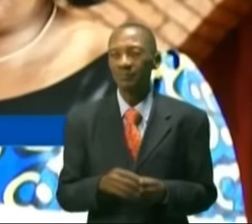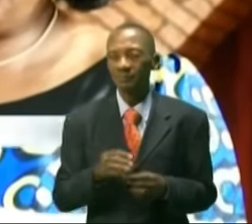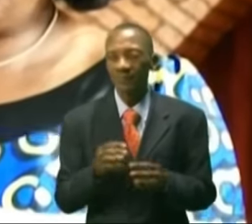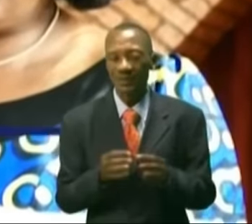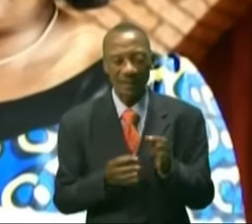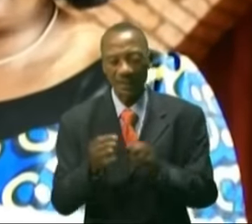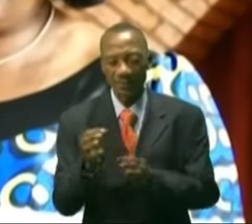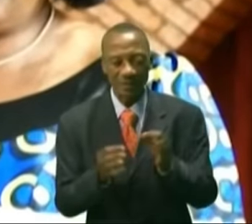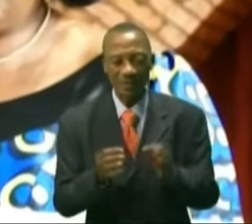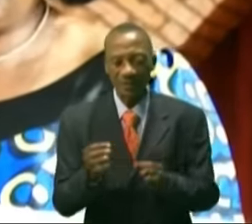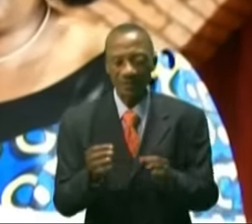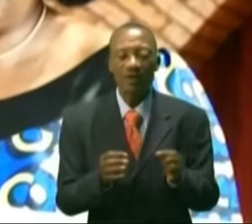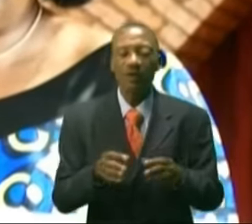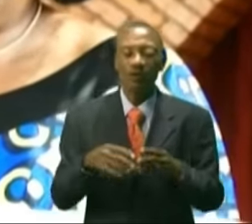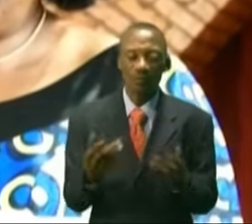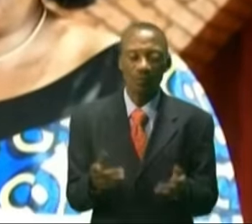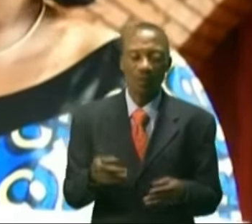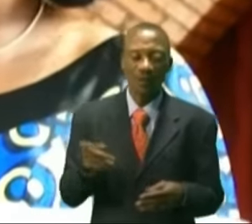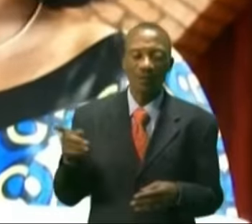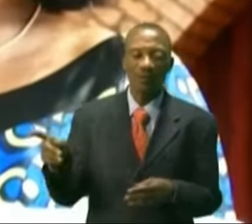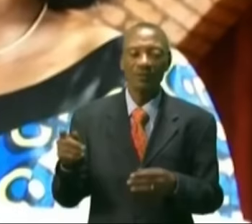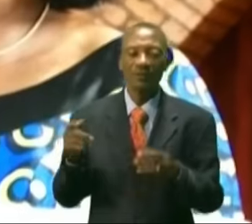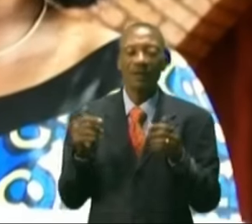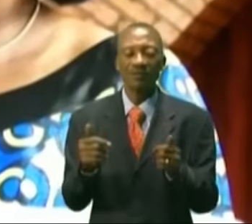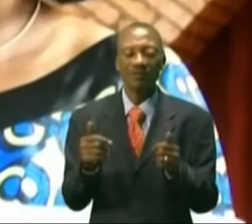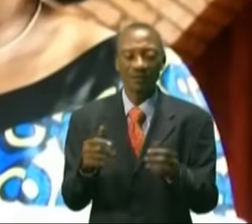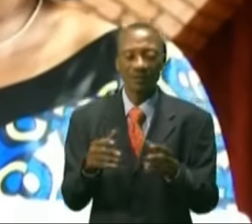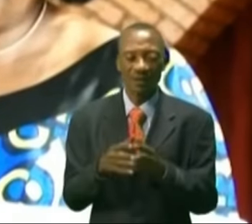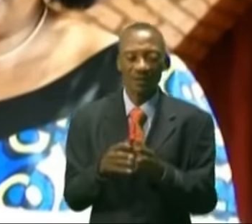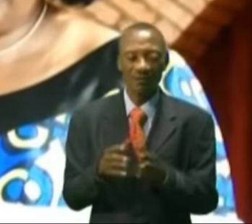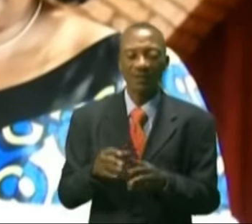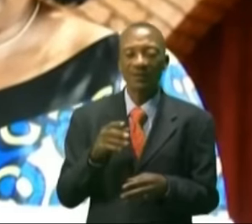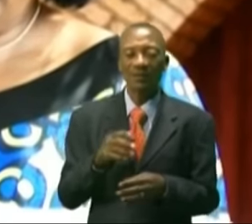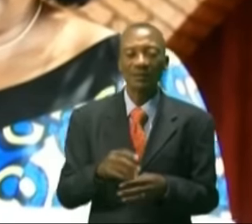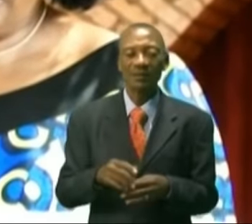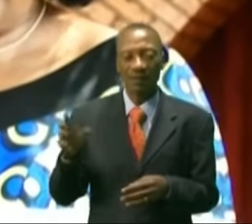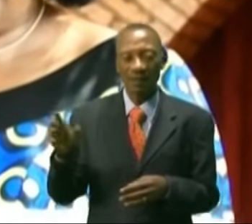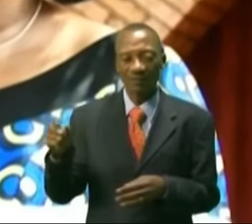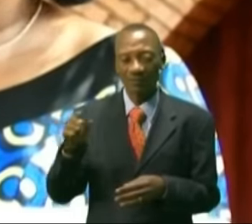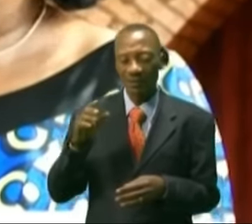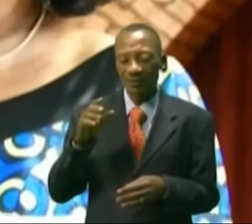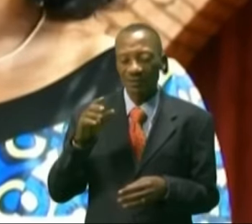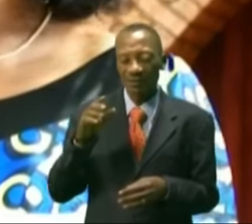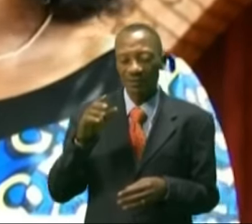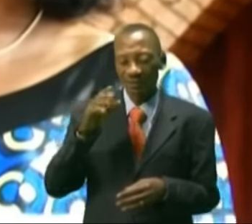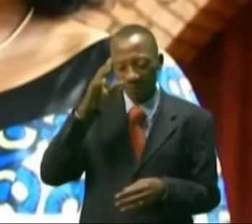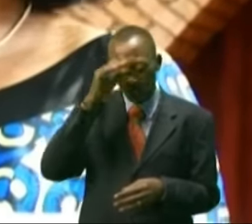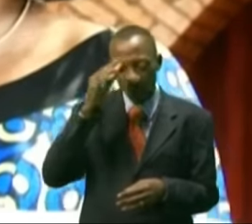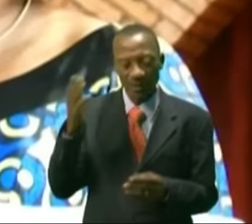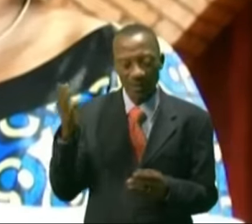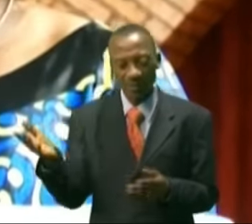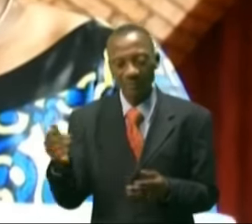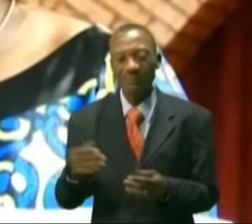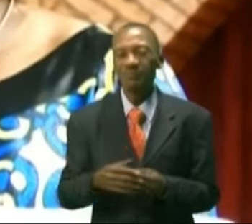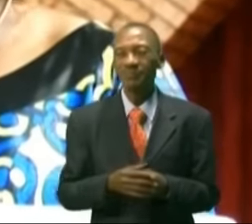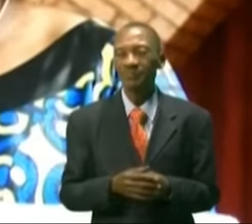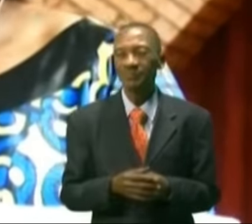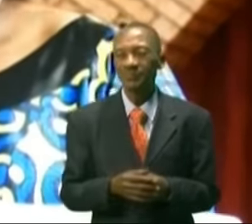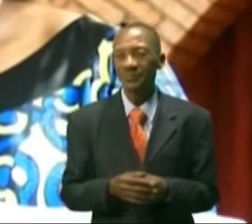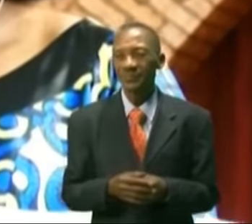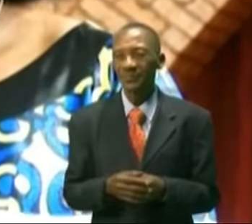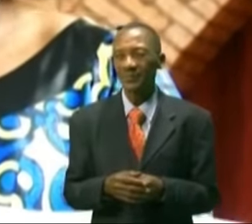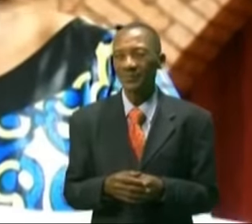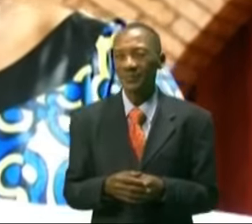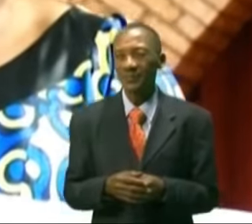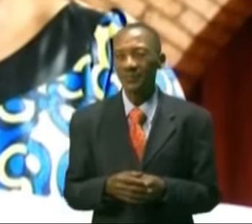services rendus à la RTNC plus d'une décennie durant, est malheureusement tombé arme à la main sur le